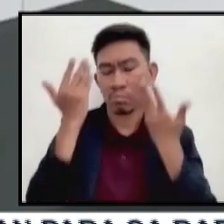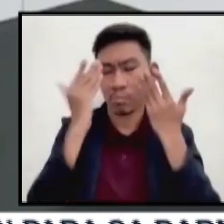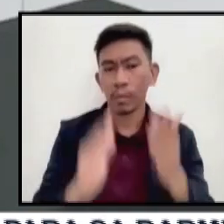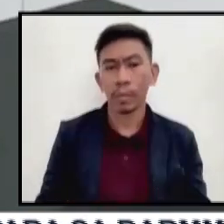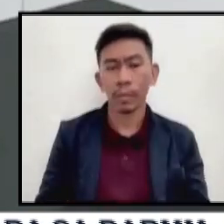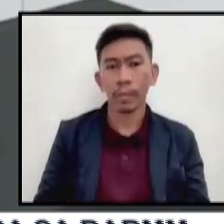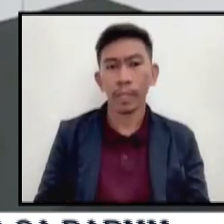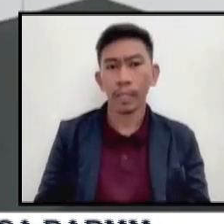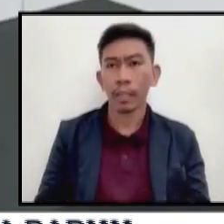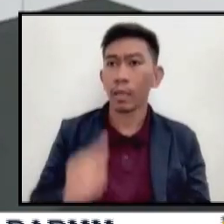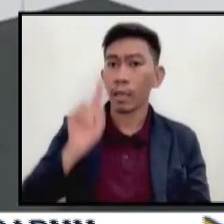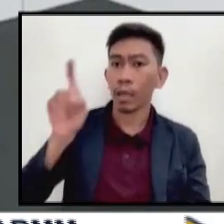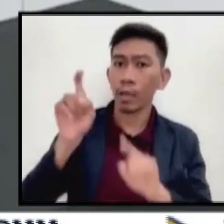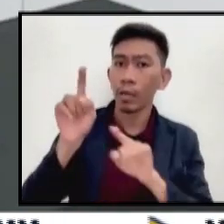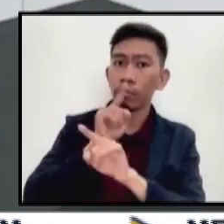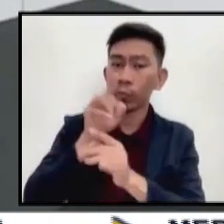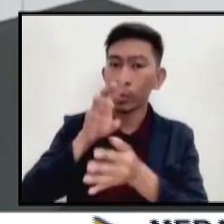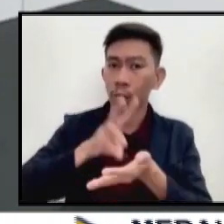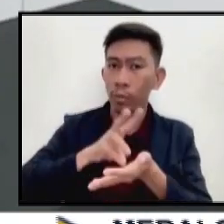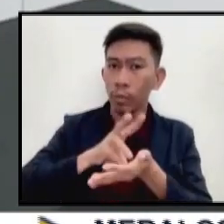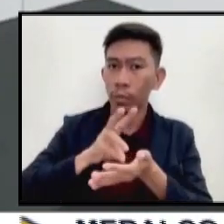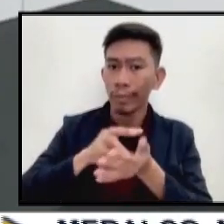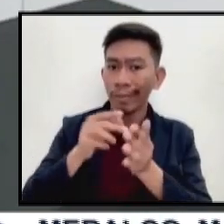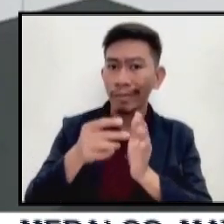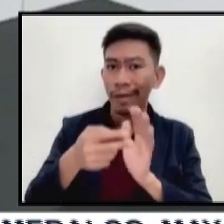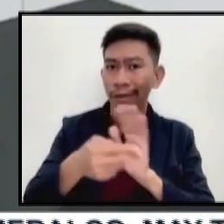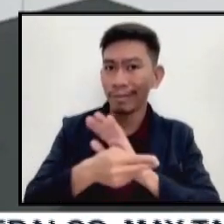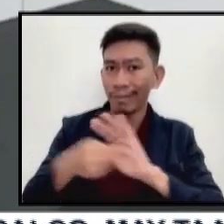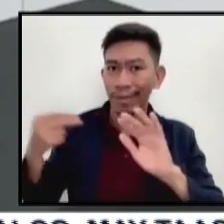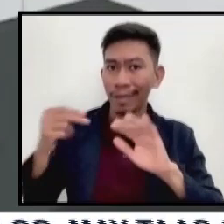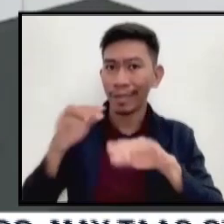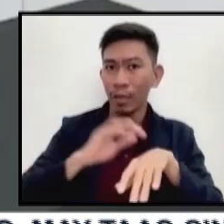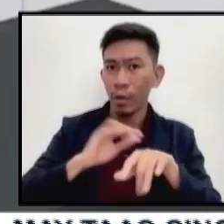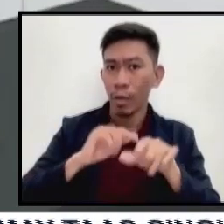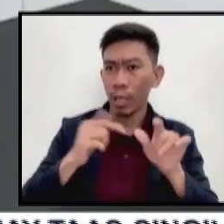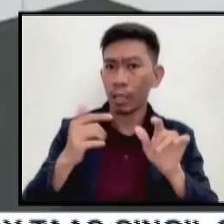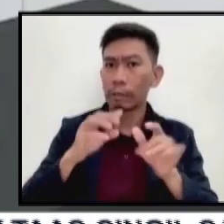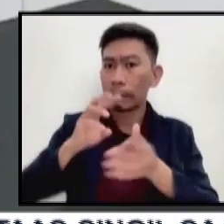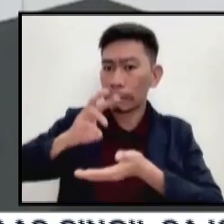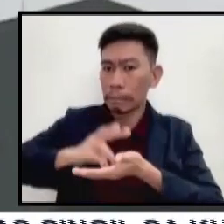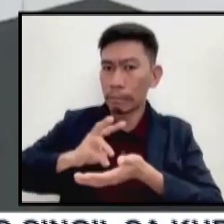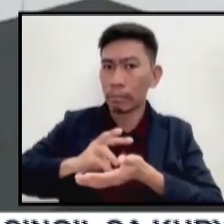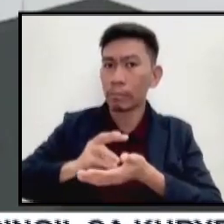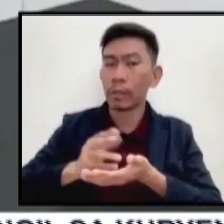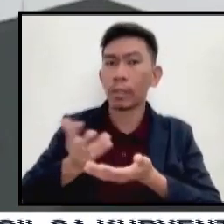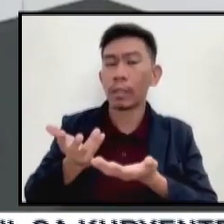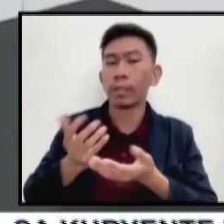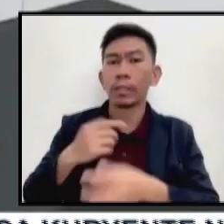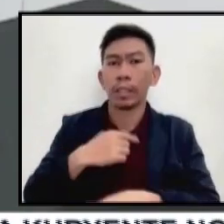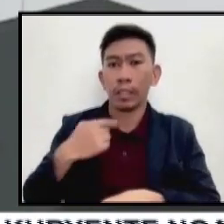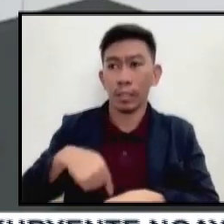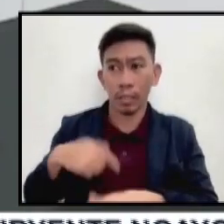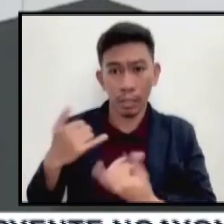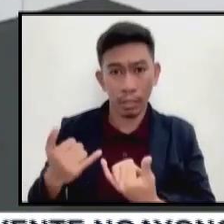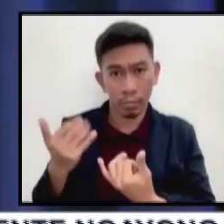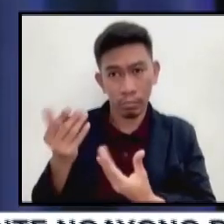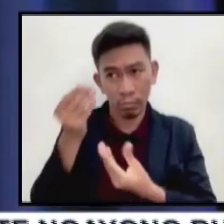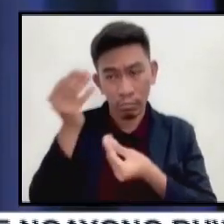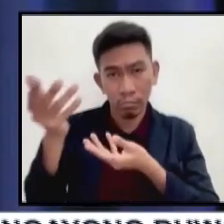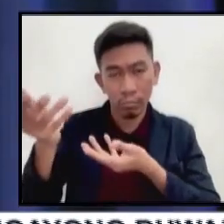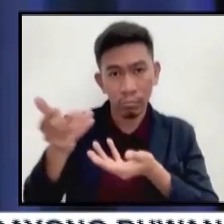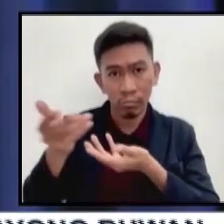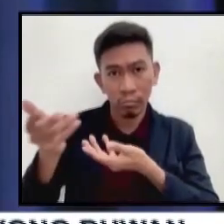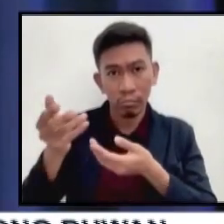China-based po itong recent attempt ng hacking. Meron po ba tayo or makikipag-ugnayan po ba tayo sa China to help us prosecute them?